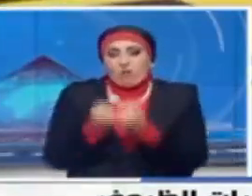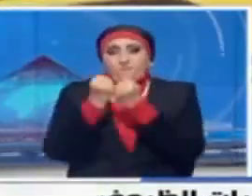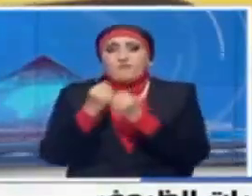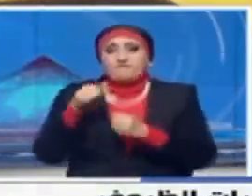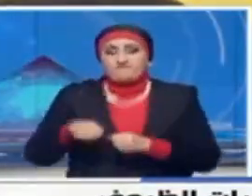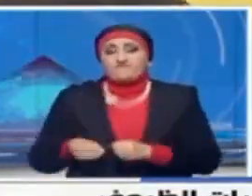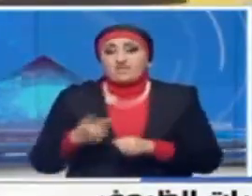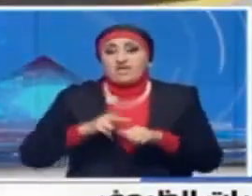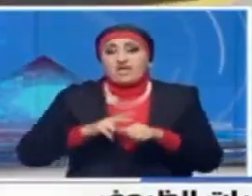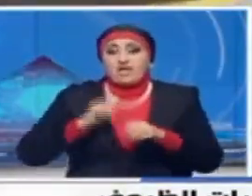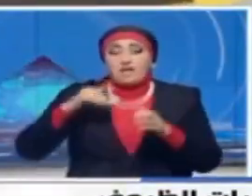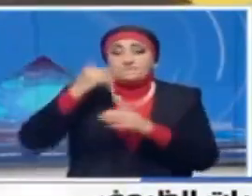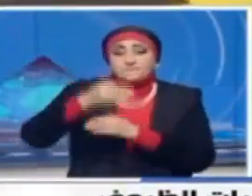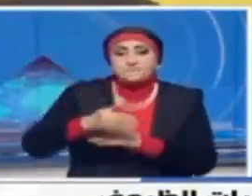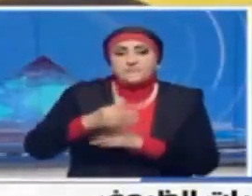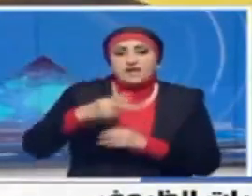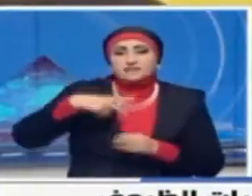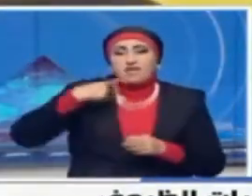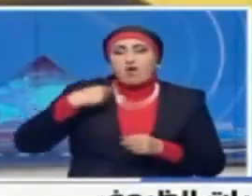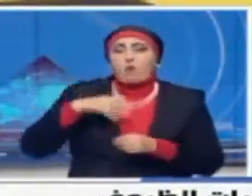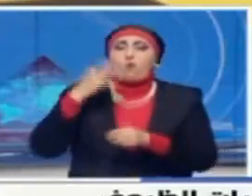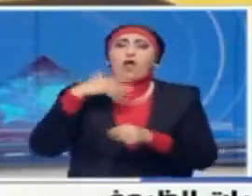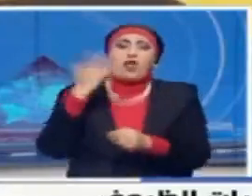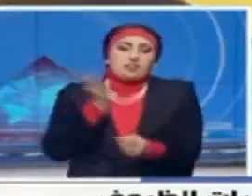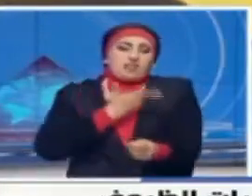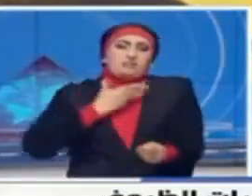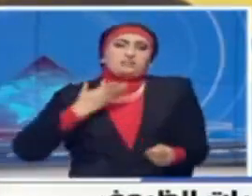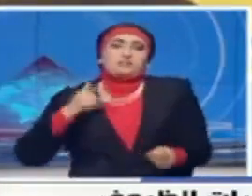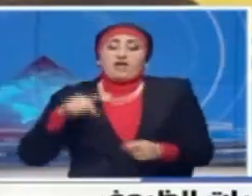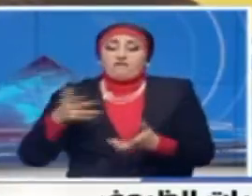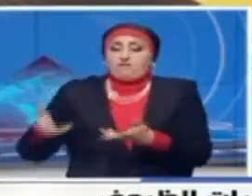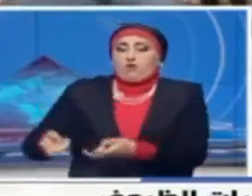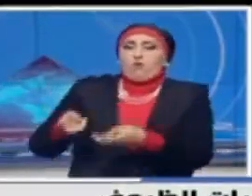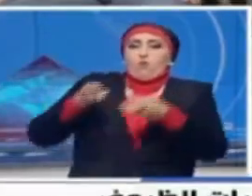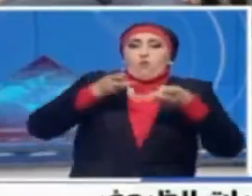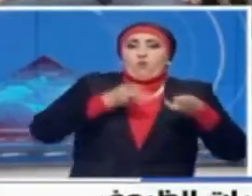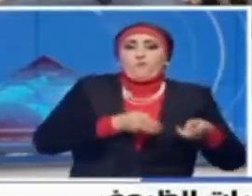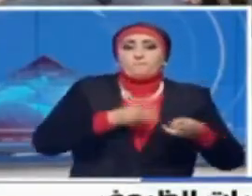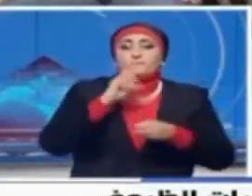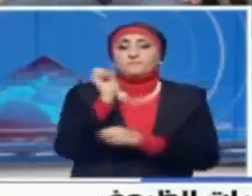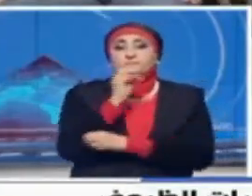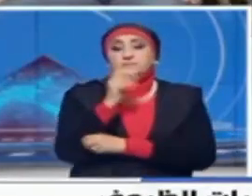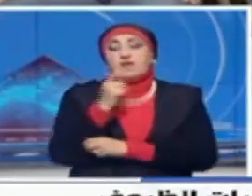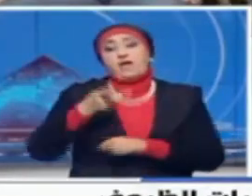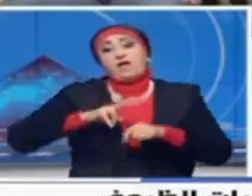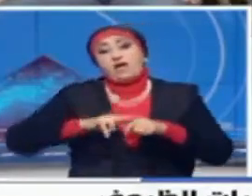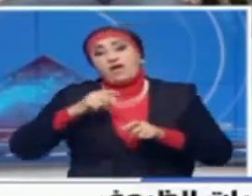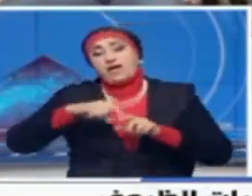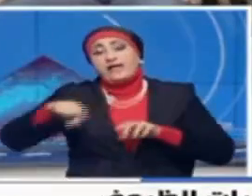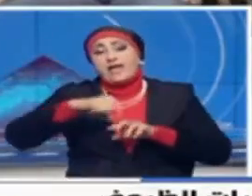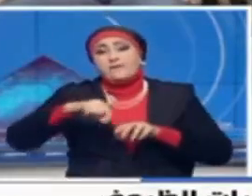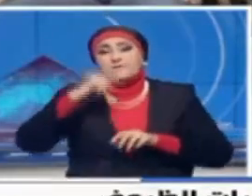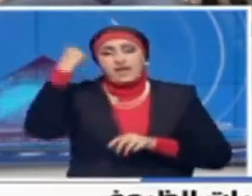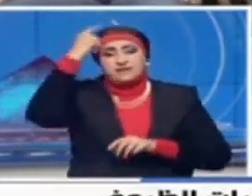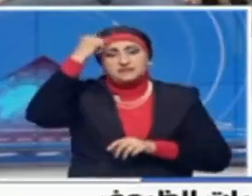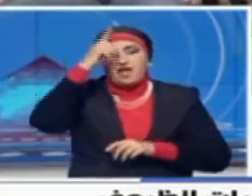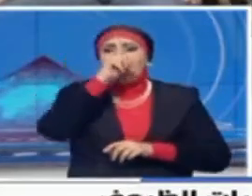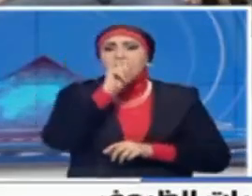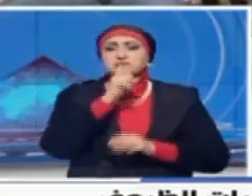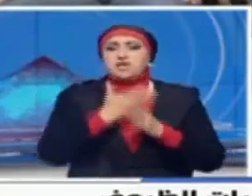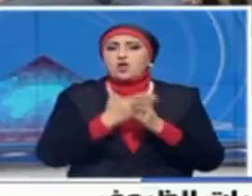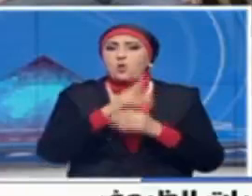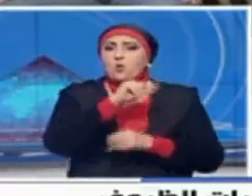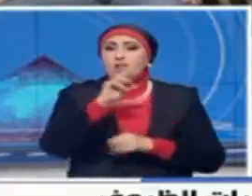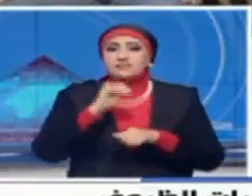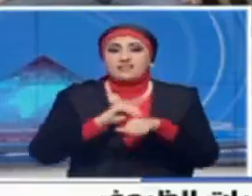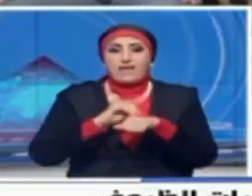لي. بعد المصاب ما بيخرج لي ببدأ أخده معايا في العربية، عندي تجهيزاتي. إنشاء فرع لجامعة الأزهر سعي تم التأكيد